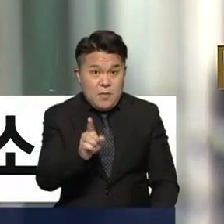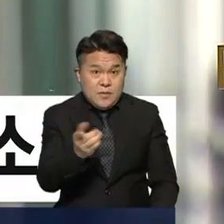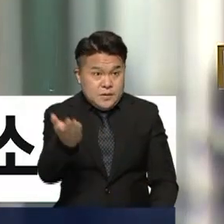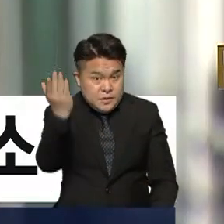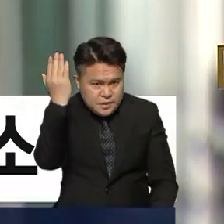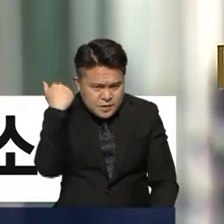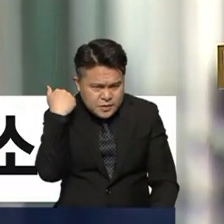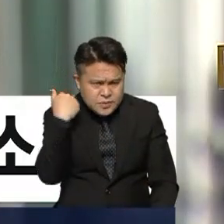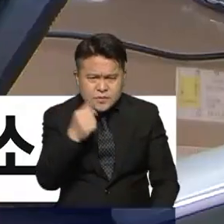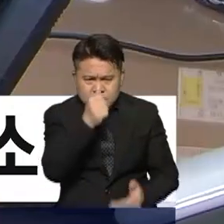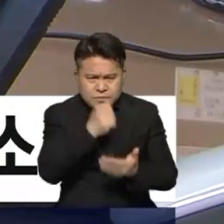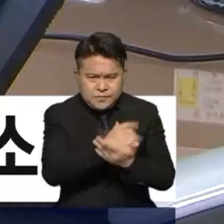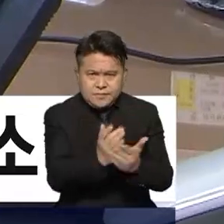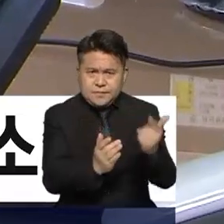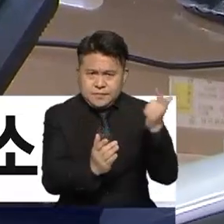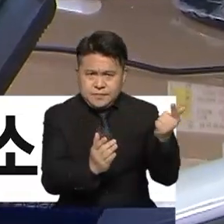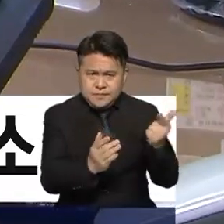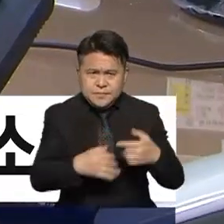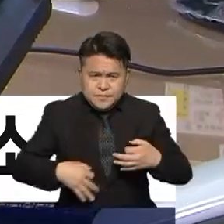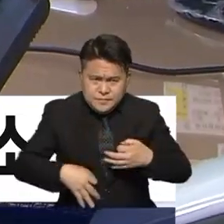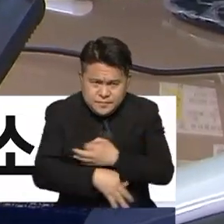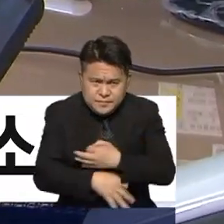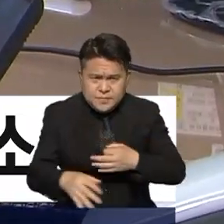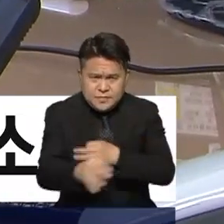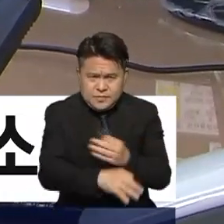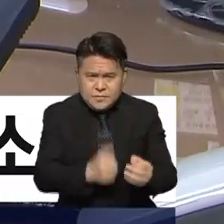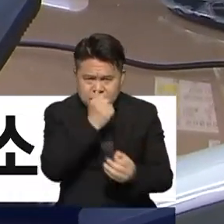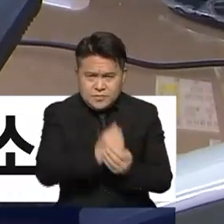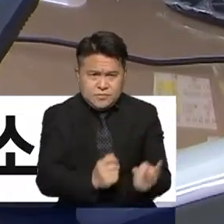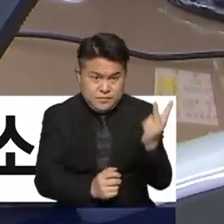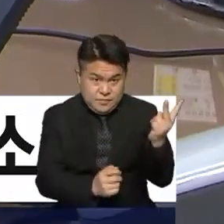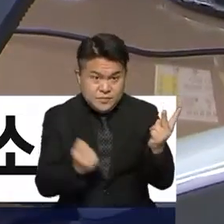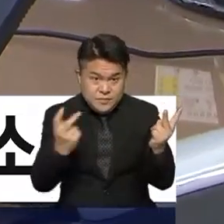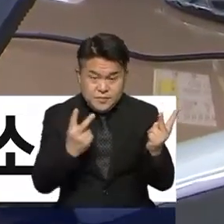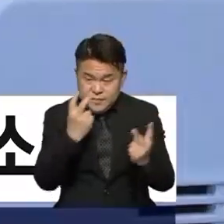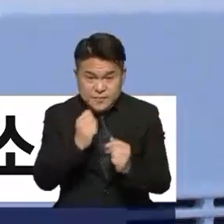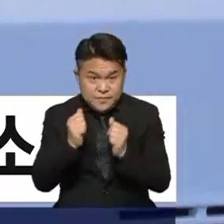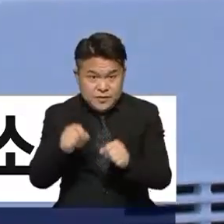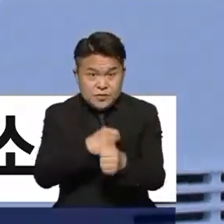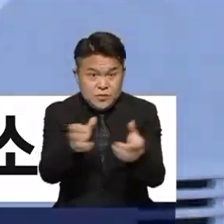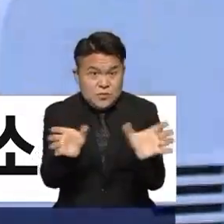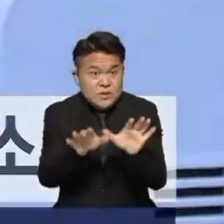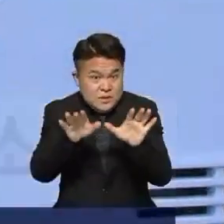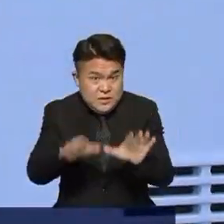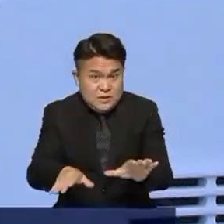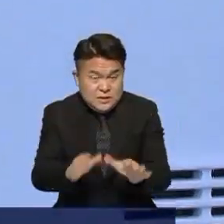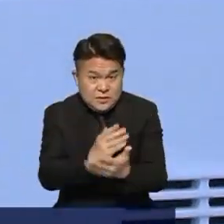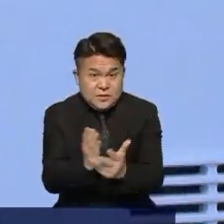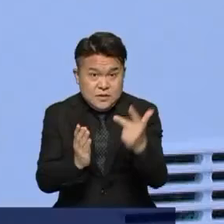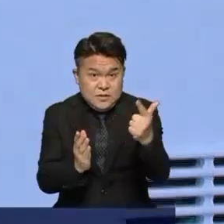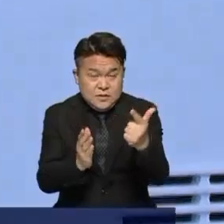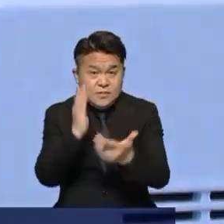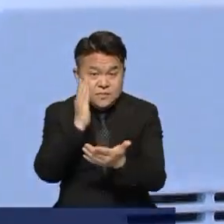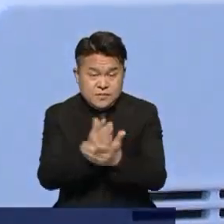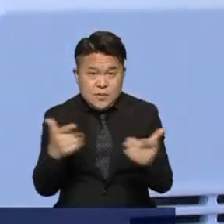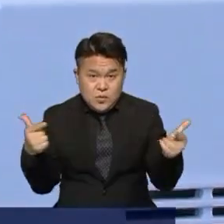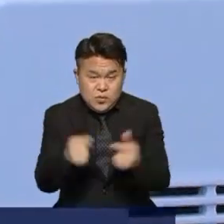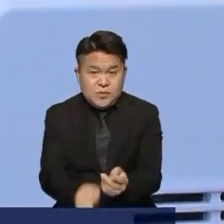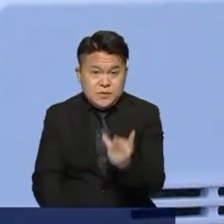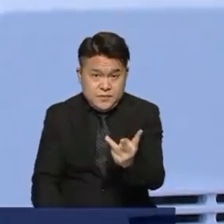6대 범죄를 부패와 경제범죄 2대 범죄로 줄이고 검찰 특수부도 현재 6개에서 3개로 축소하기로